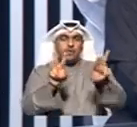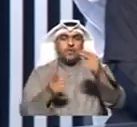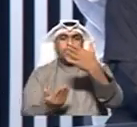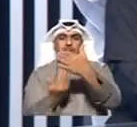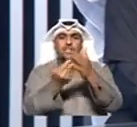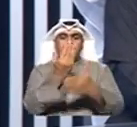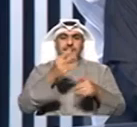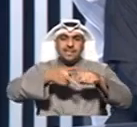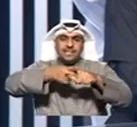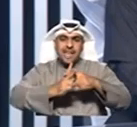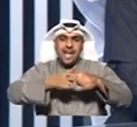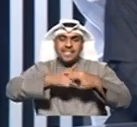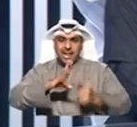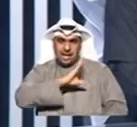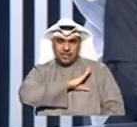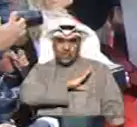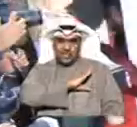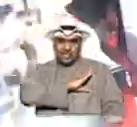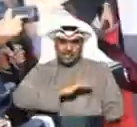الصناعات الدفاعية والأمنية.